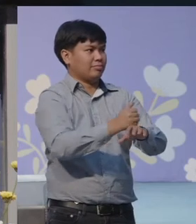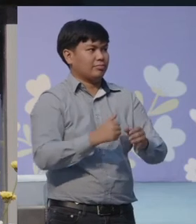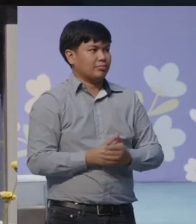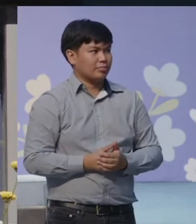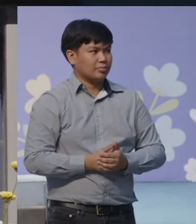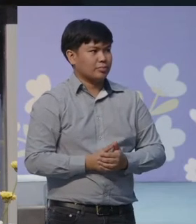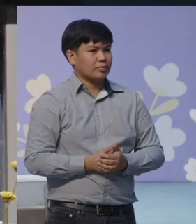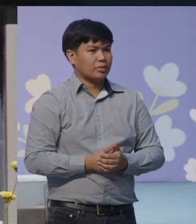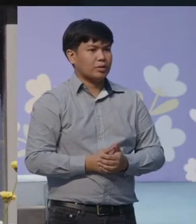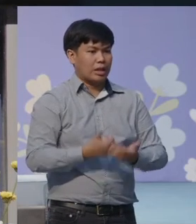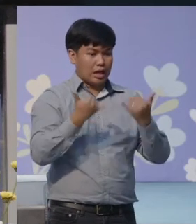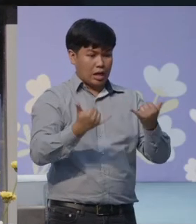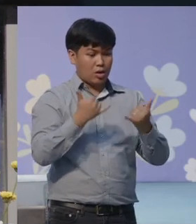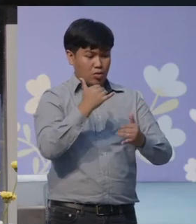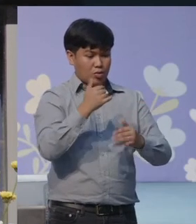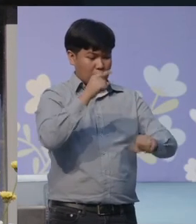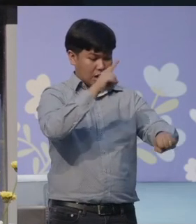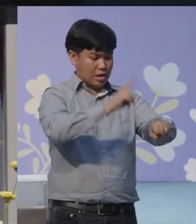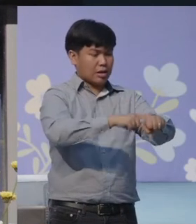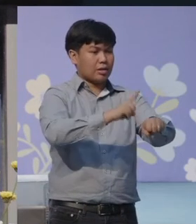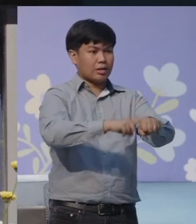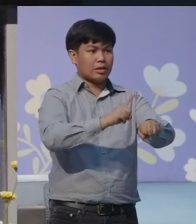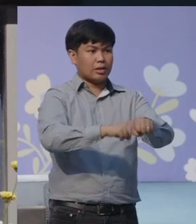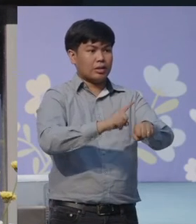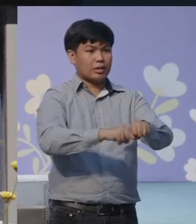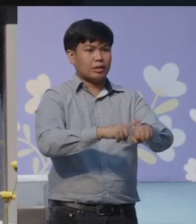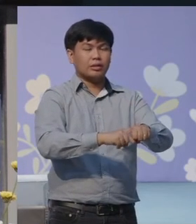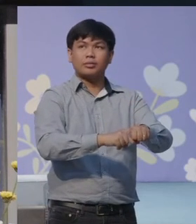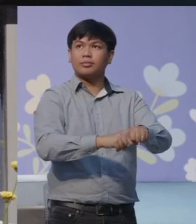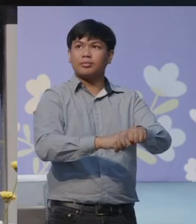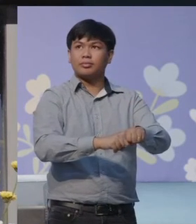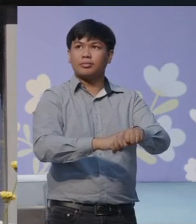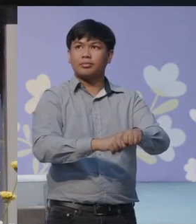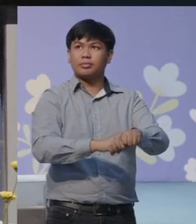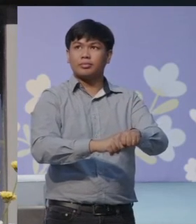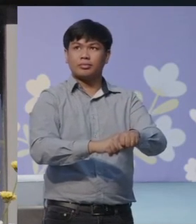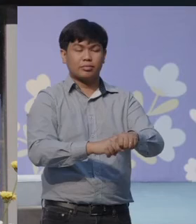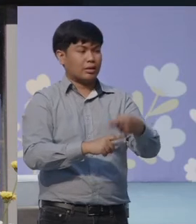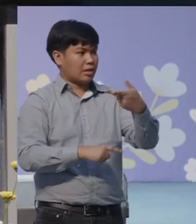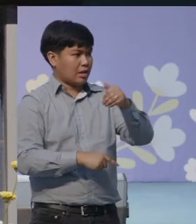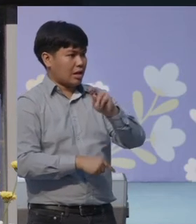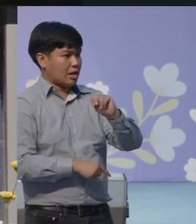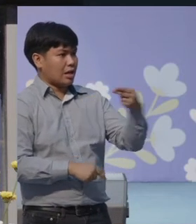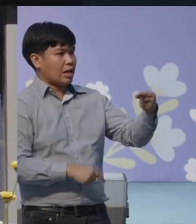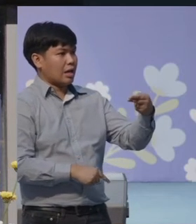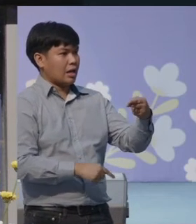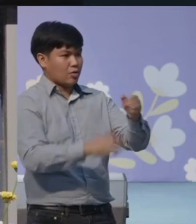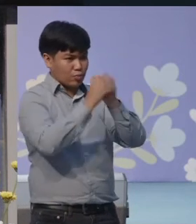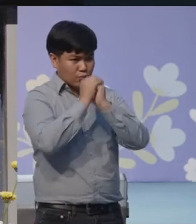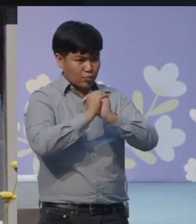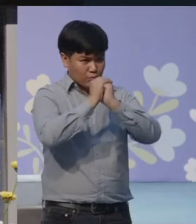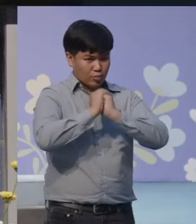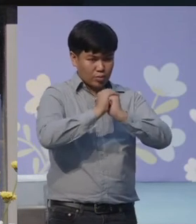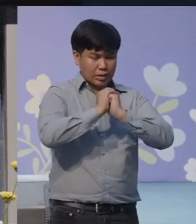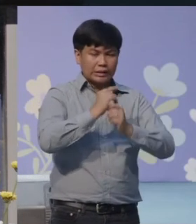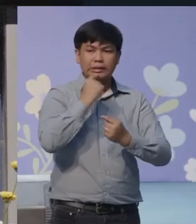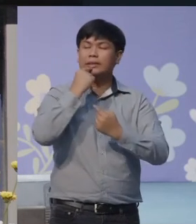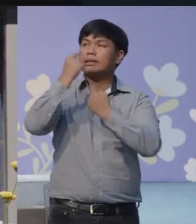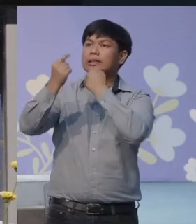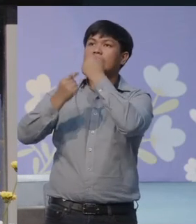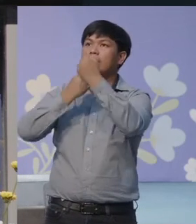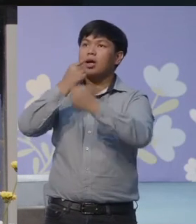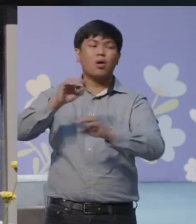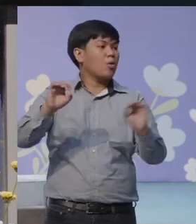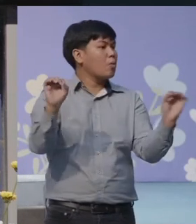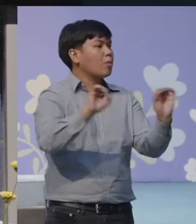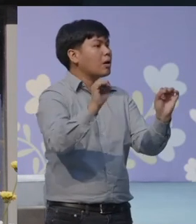Nitong mga panahon na nagsasalita at sumasamba si Hana ng mga katagang ito, wala pang